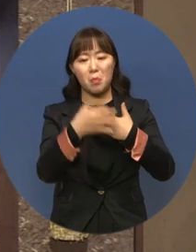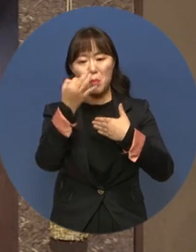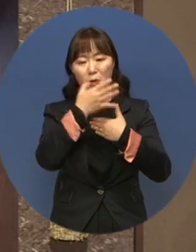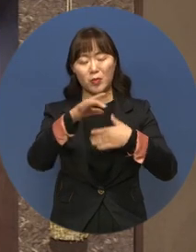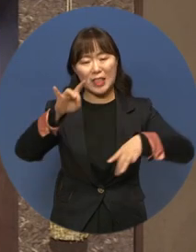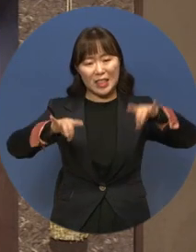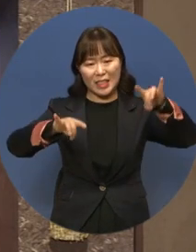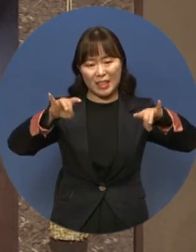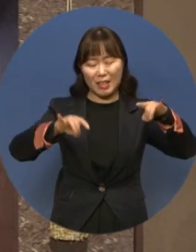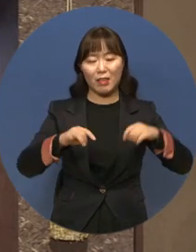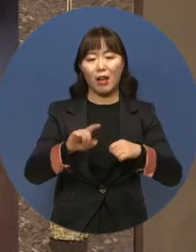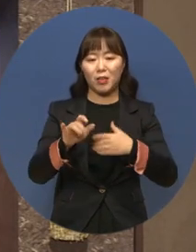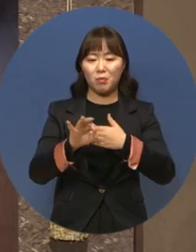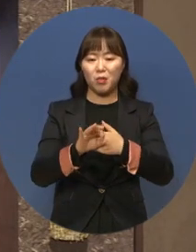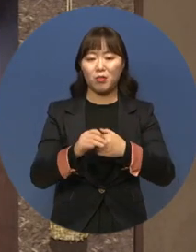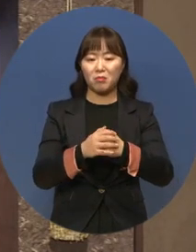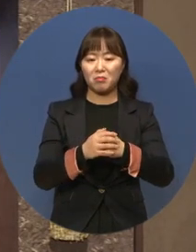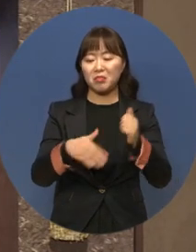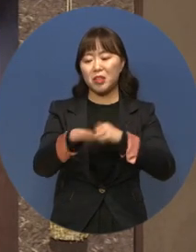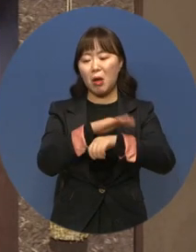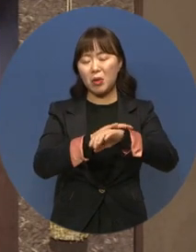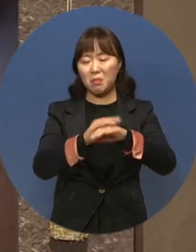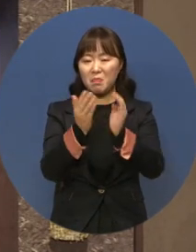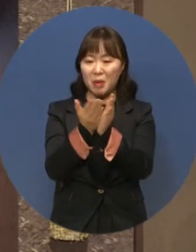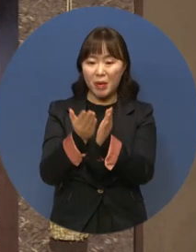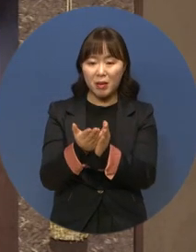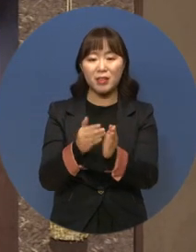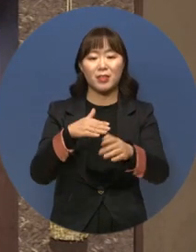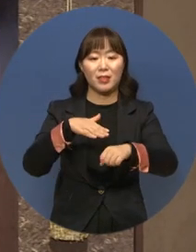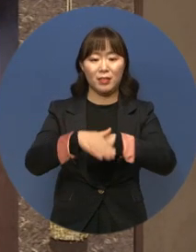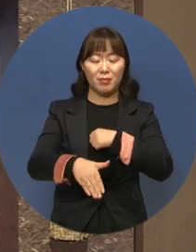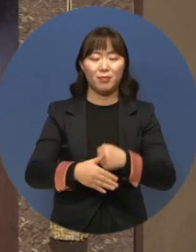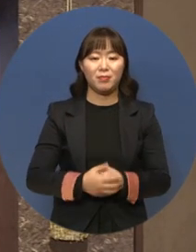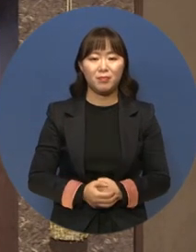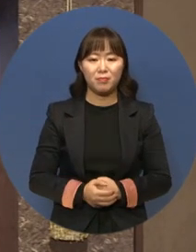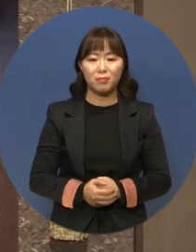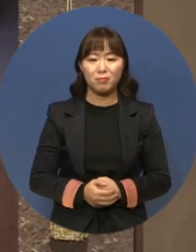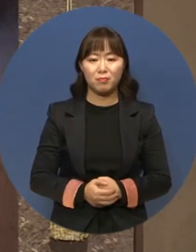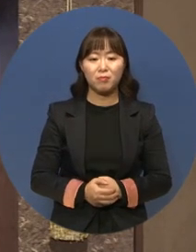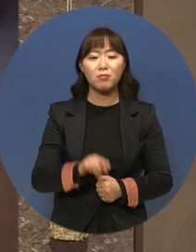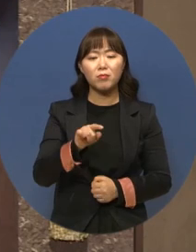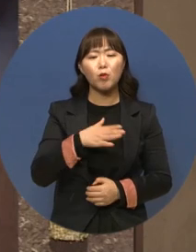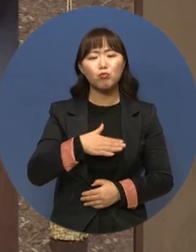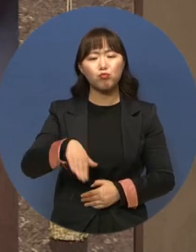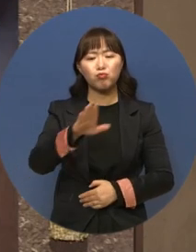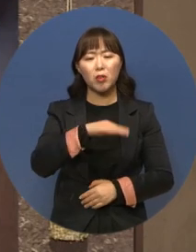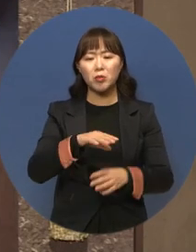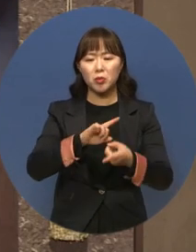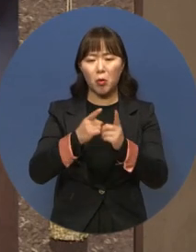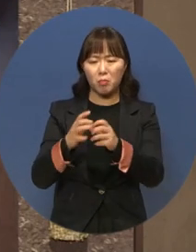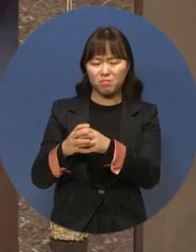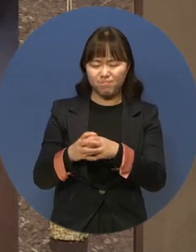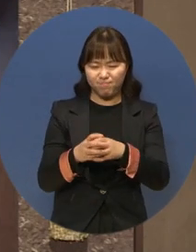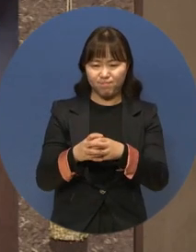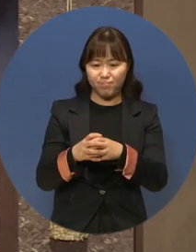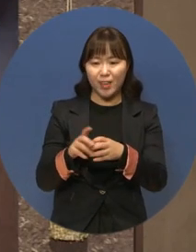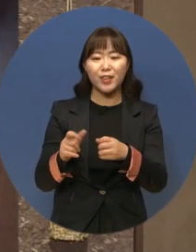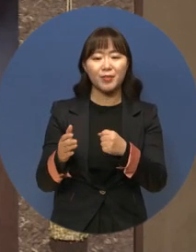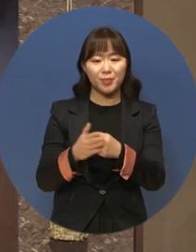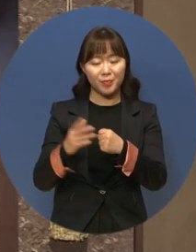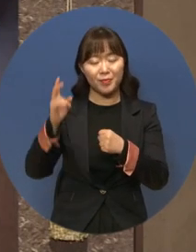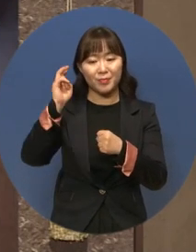그렇죠? 그 하나면 구색 맞추기 예. 이런 부분이었잖아요. 그것은 저희가 똘똘 못 뭉쳐서 그런다고 생각하고